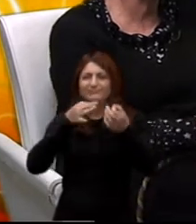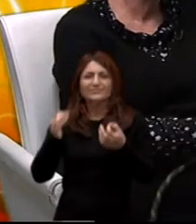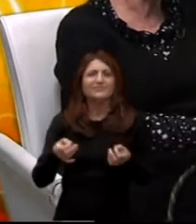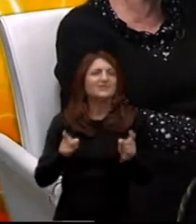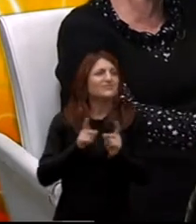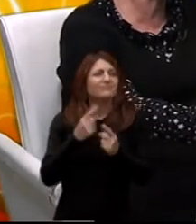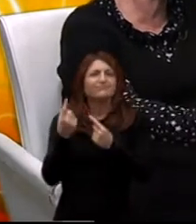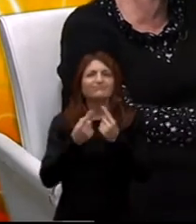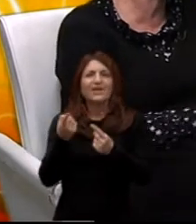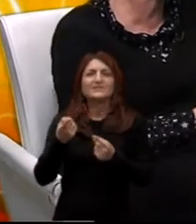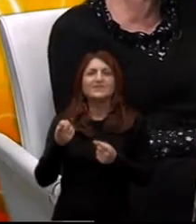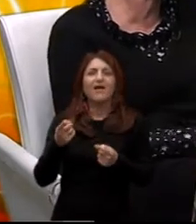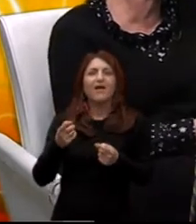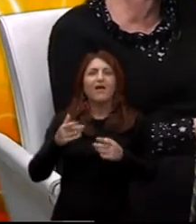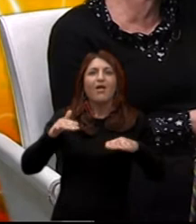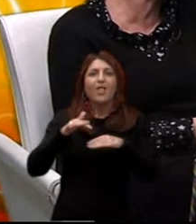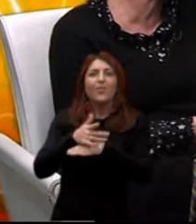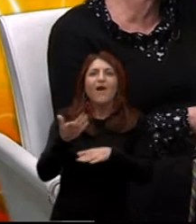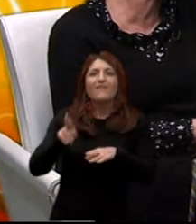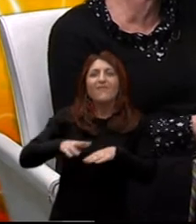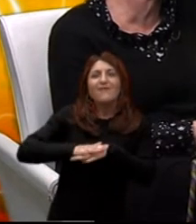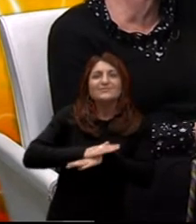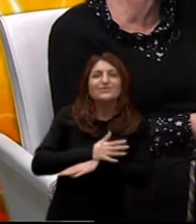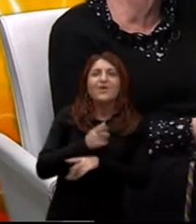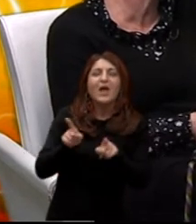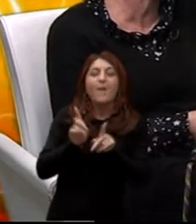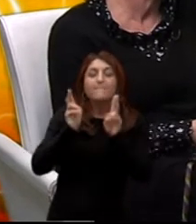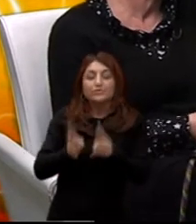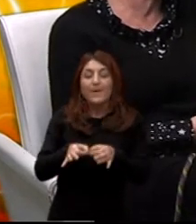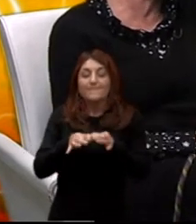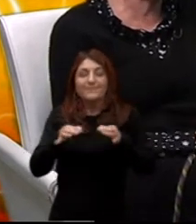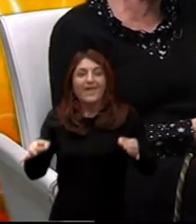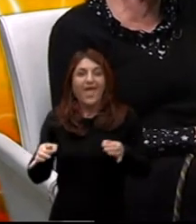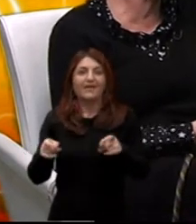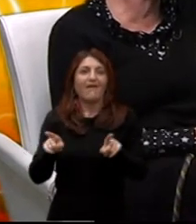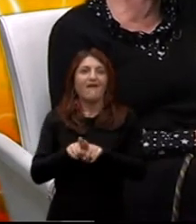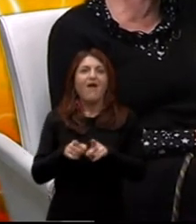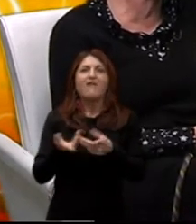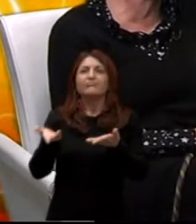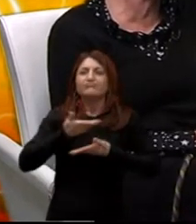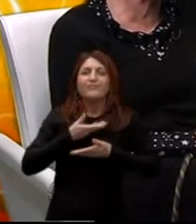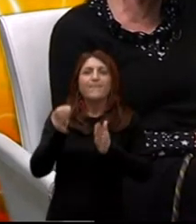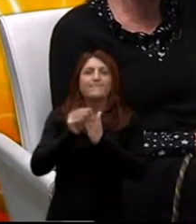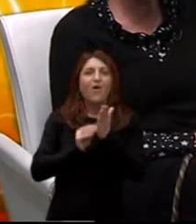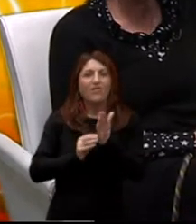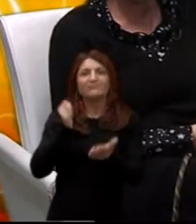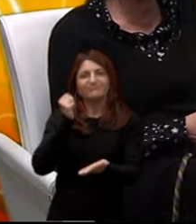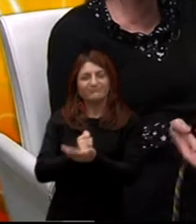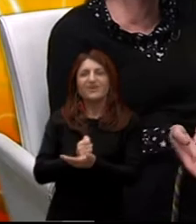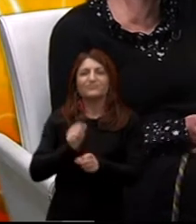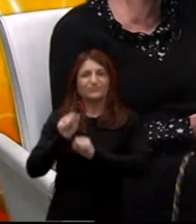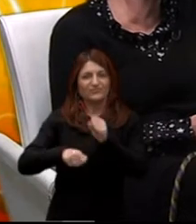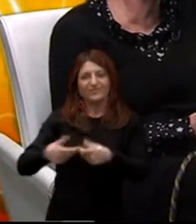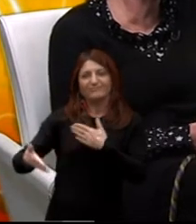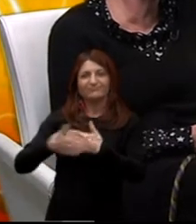su se mjerili sa kemijskim reakcijama, gdje ste točno mogli dobiti egzaktne podatke koje to potvrđuju.